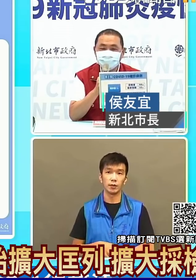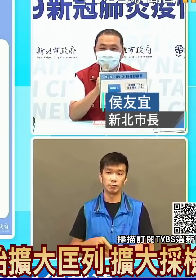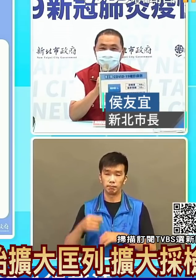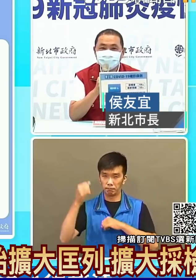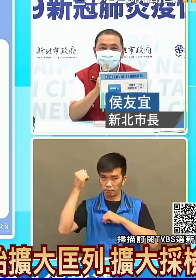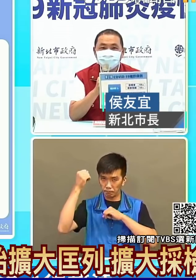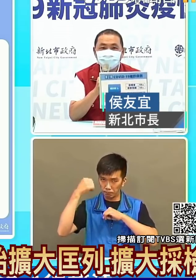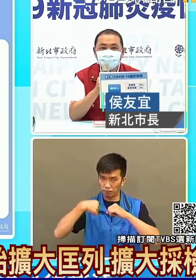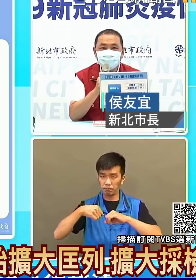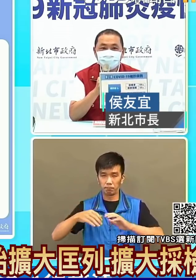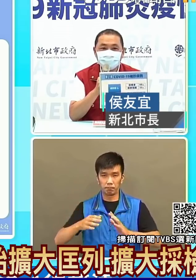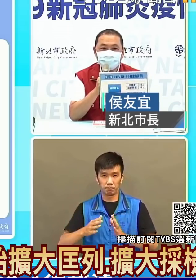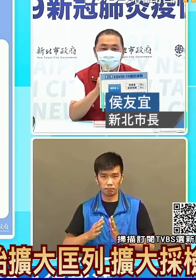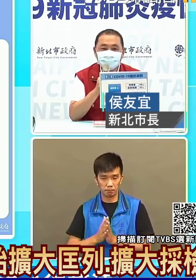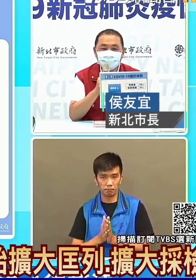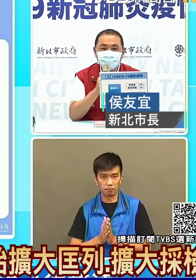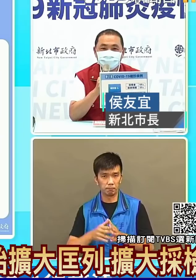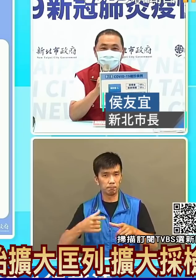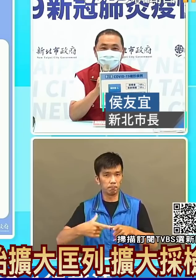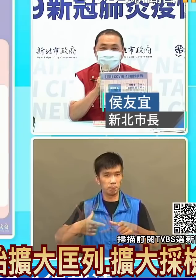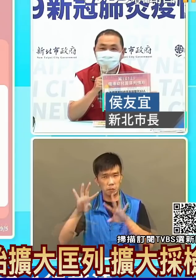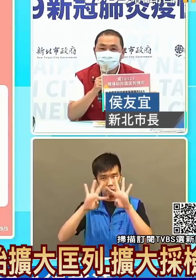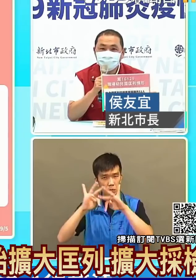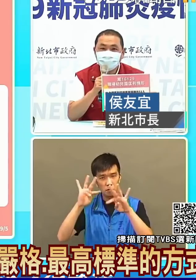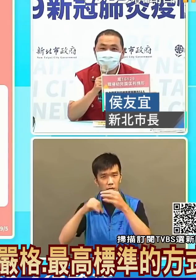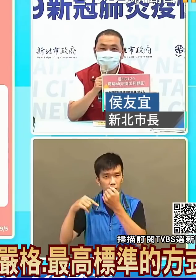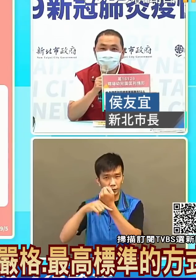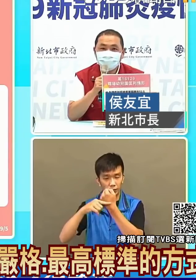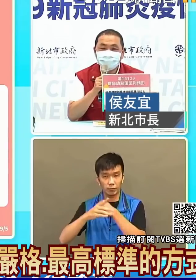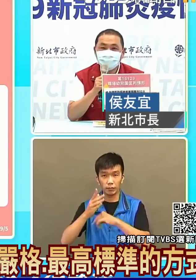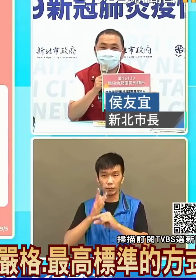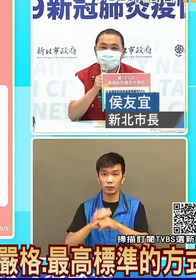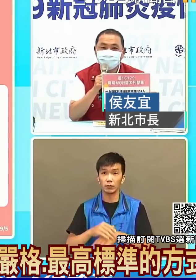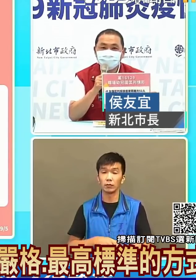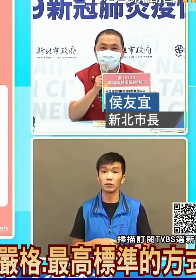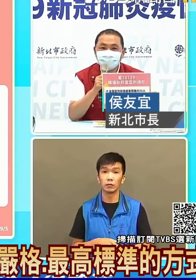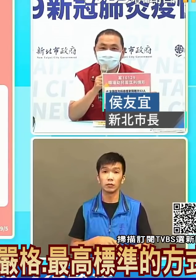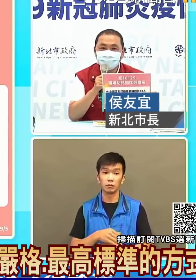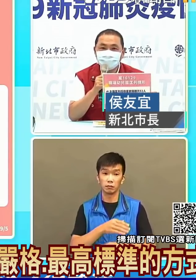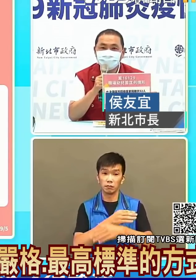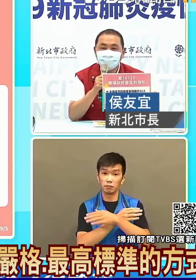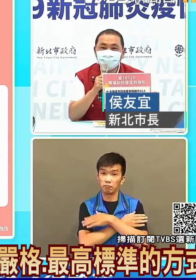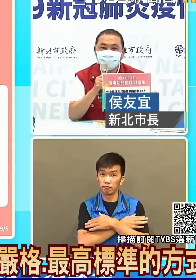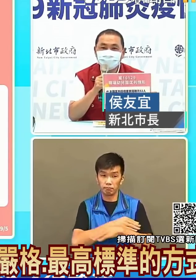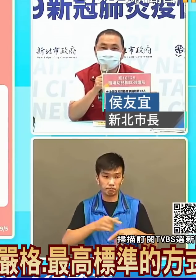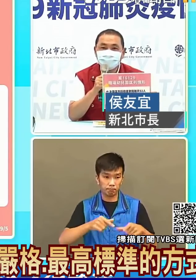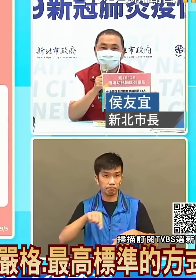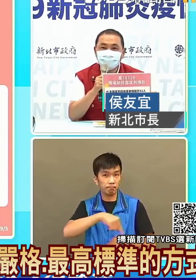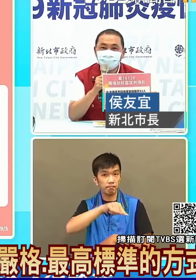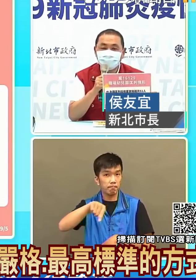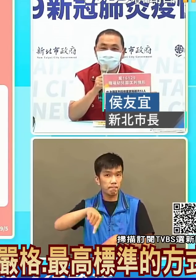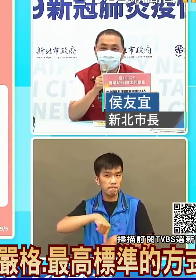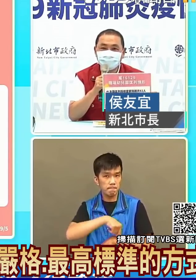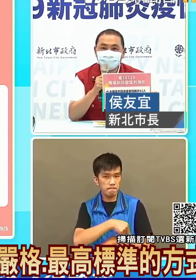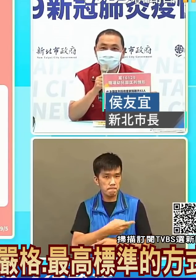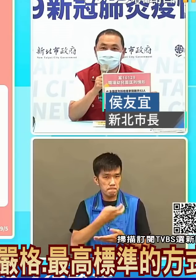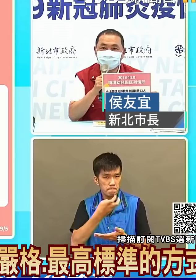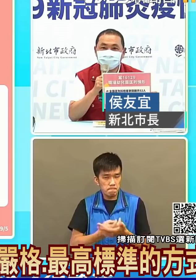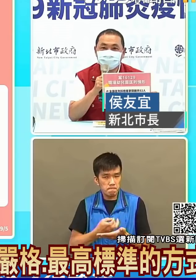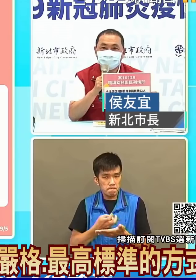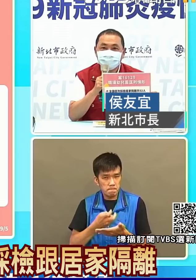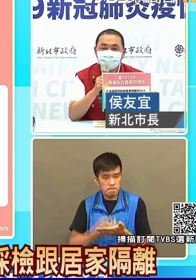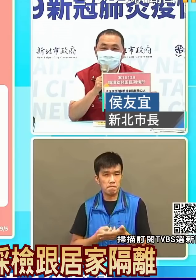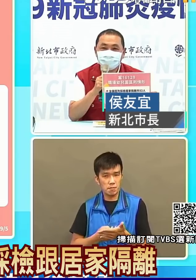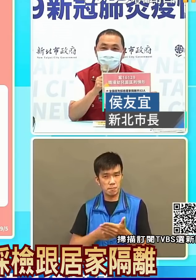就开始扩大框列，扩大采检，对幼儿园我们采取最严格最高标准的方